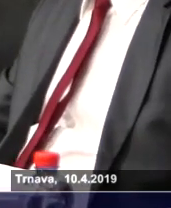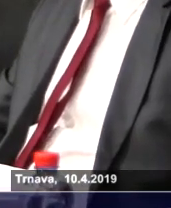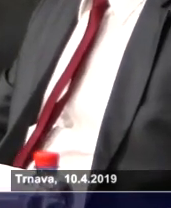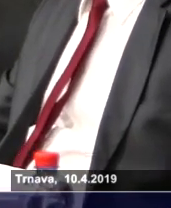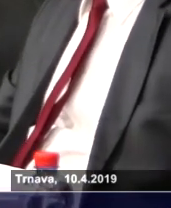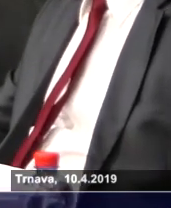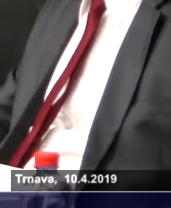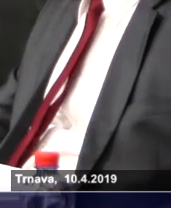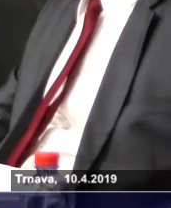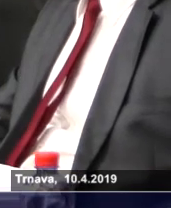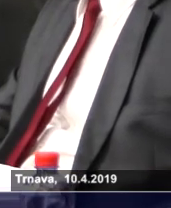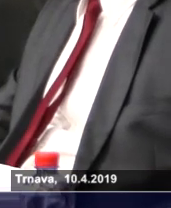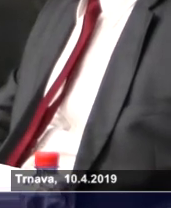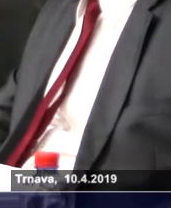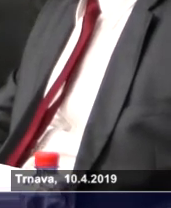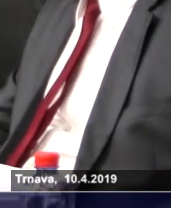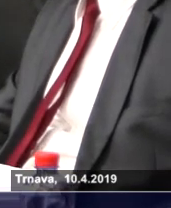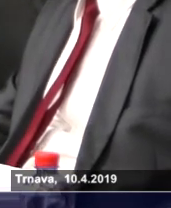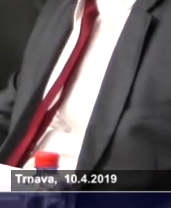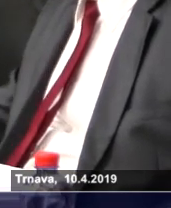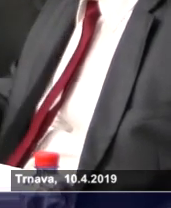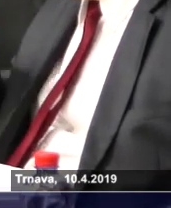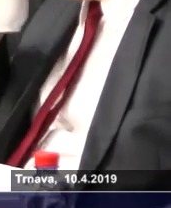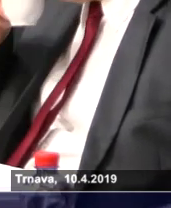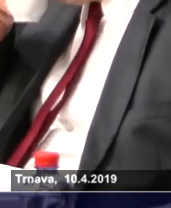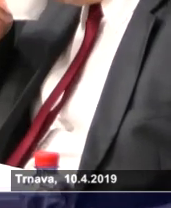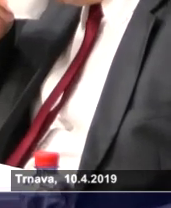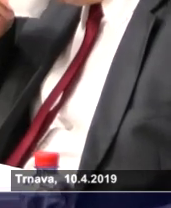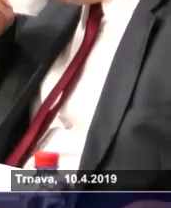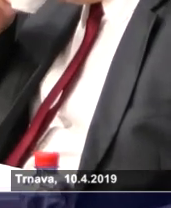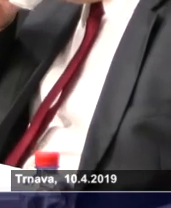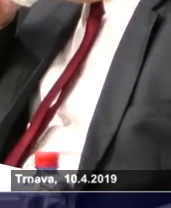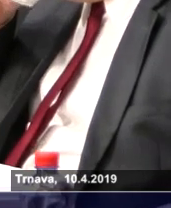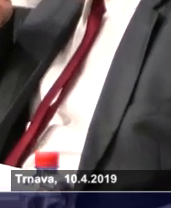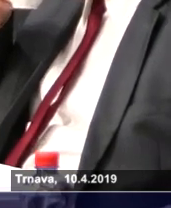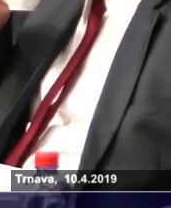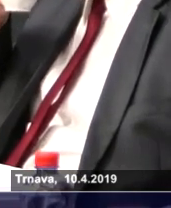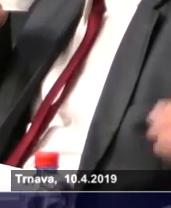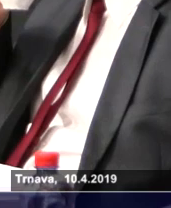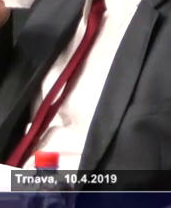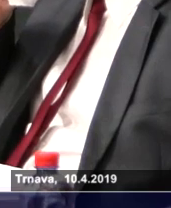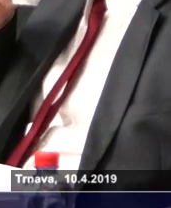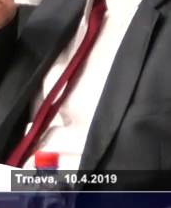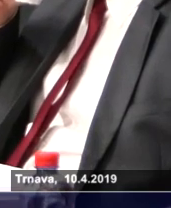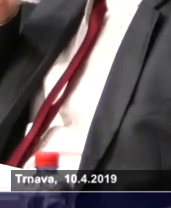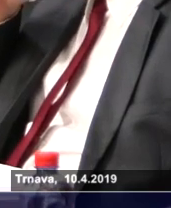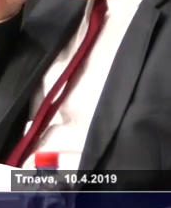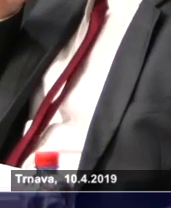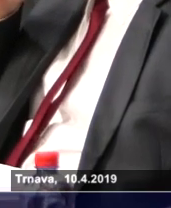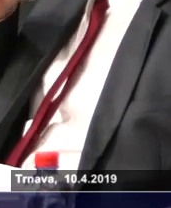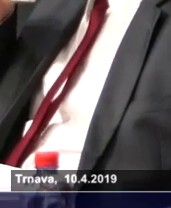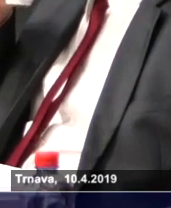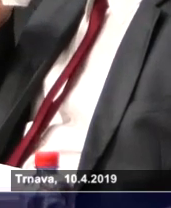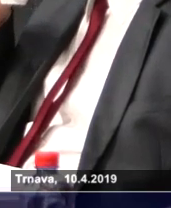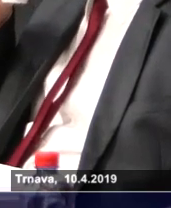avizoval, že sa na zasadnutie dostaví neskôr. Toľko k ospravedlneniam, ostatní asi sa pridajú k nášmu